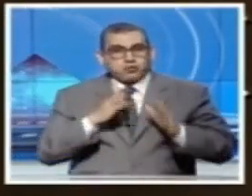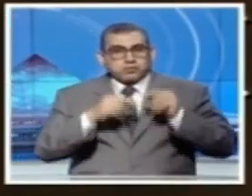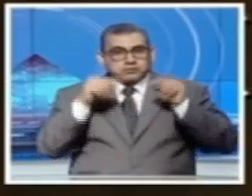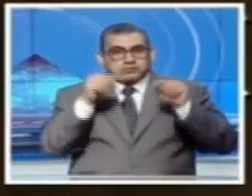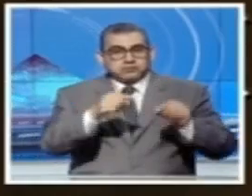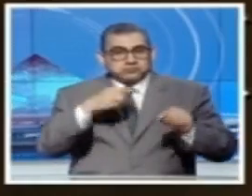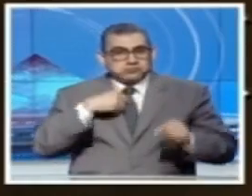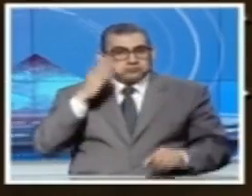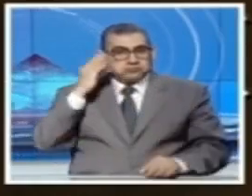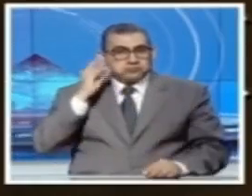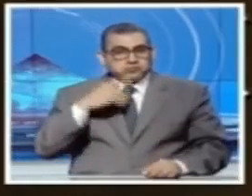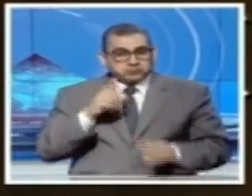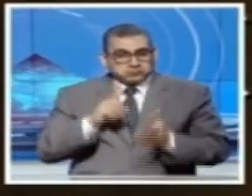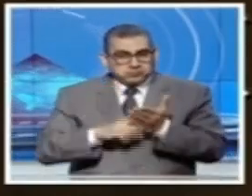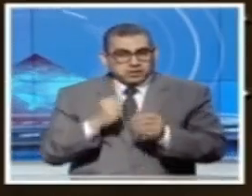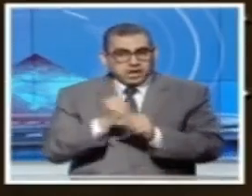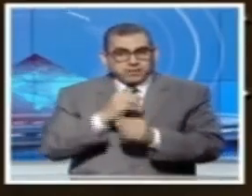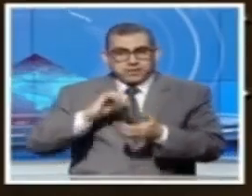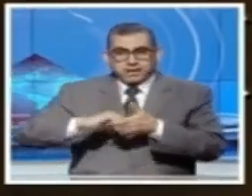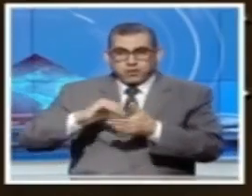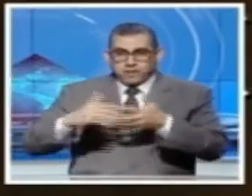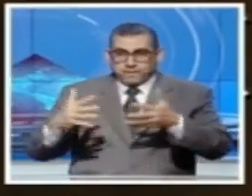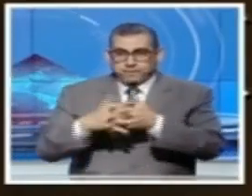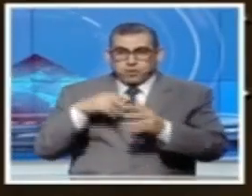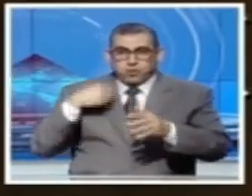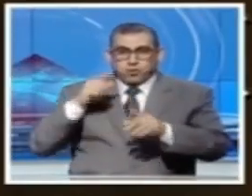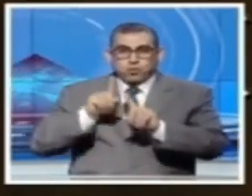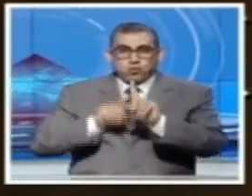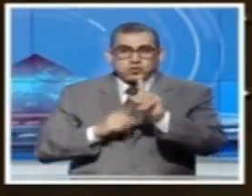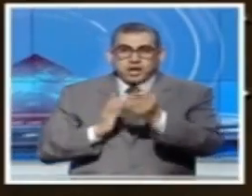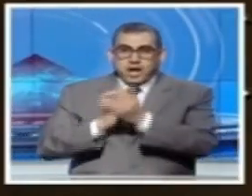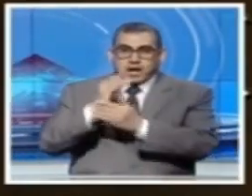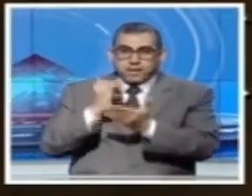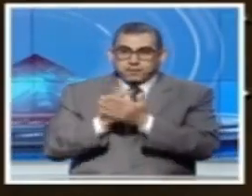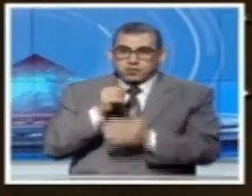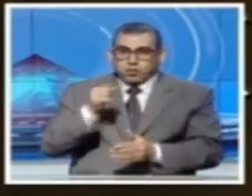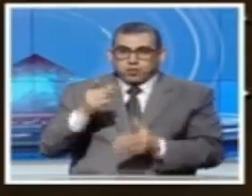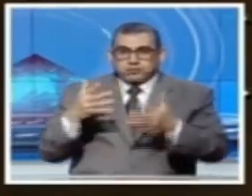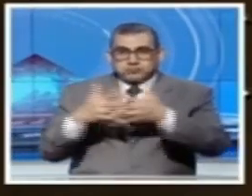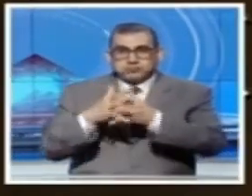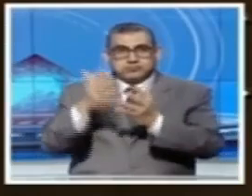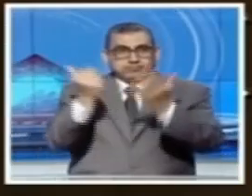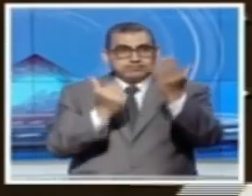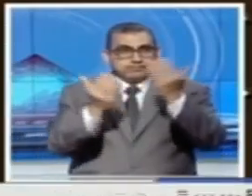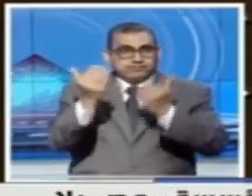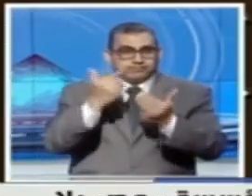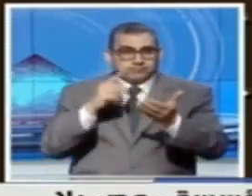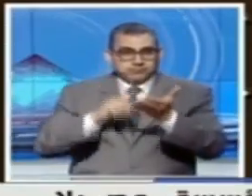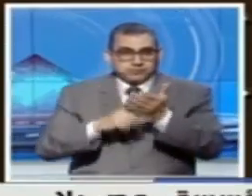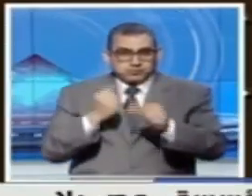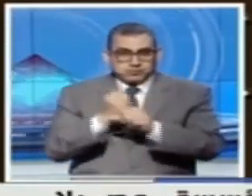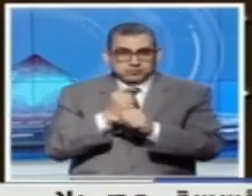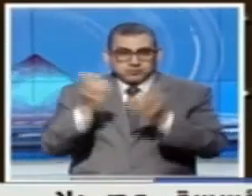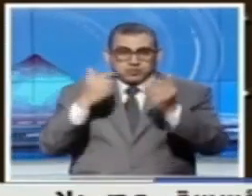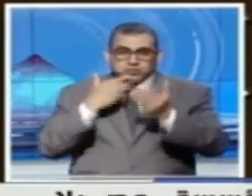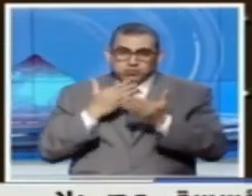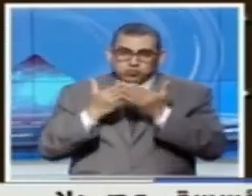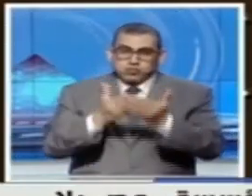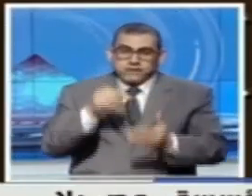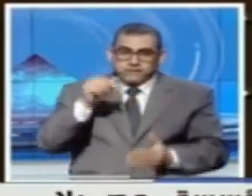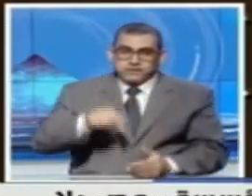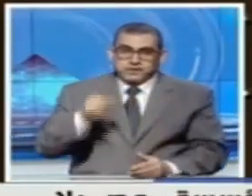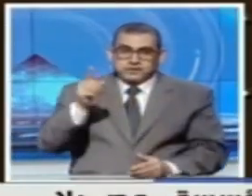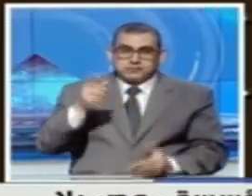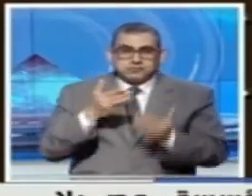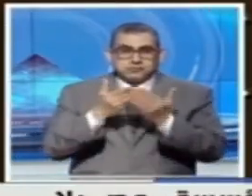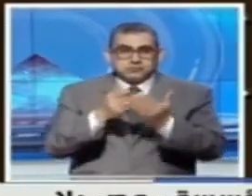كده ابتدينا نتعاون مع وزارة الهجرة عشان هي اللي هتقدر تسهل لنا ان الناس دي تقدر تقدم